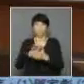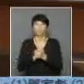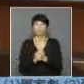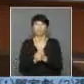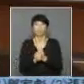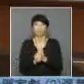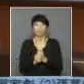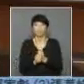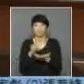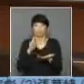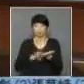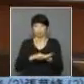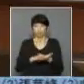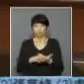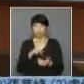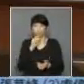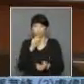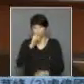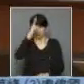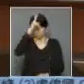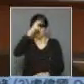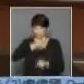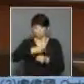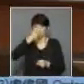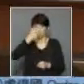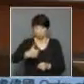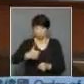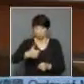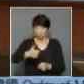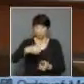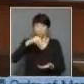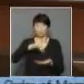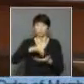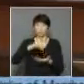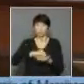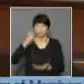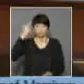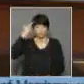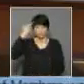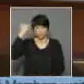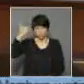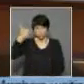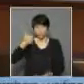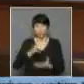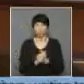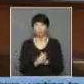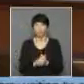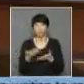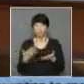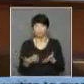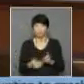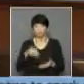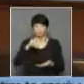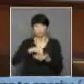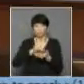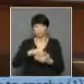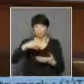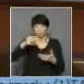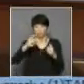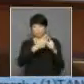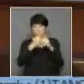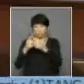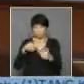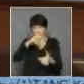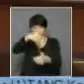信。一個有為的政府必須有一個英明的領導，懂得去廣納人才、匯聚精